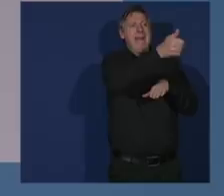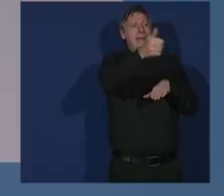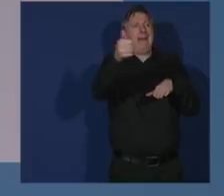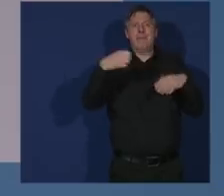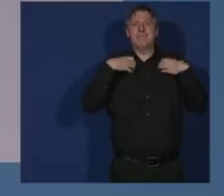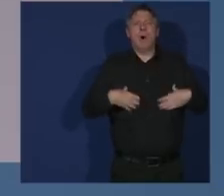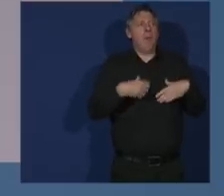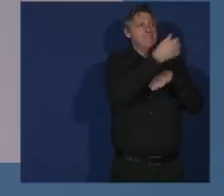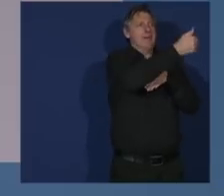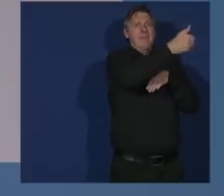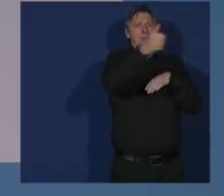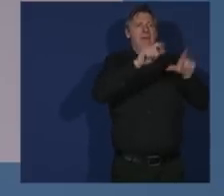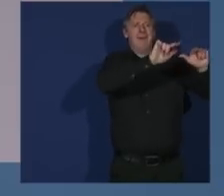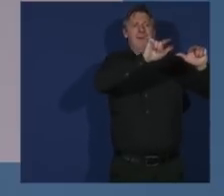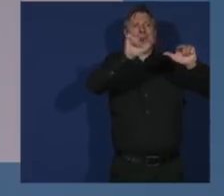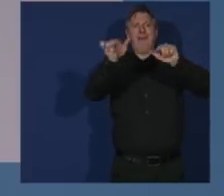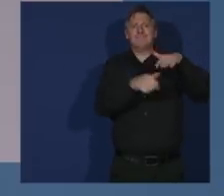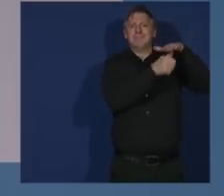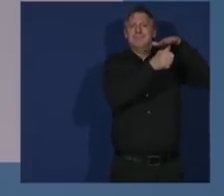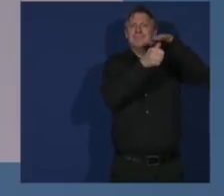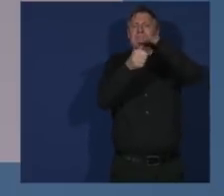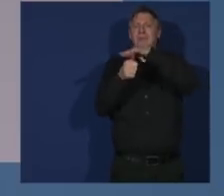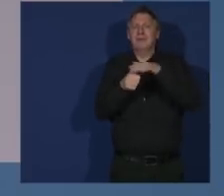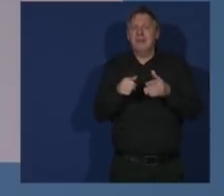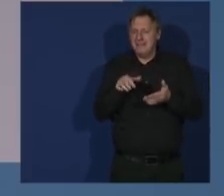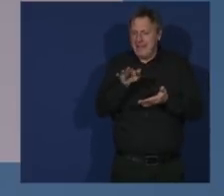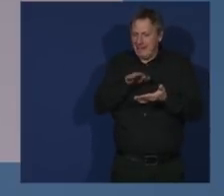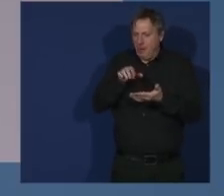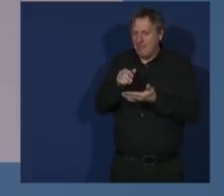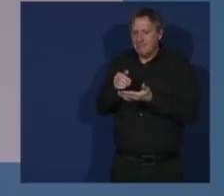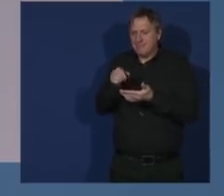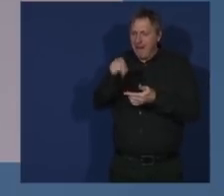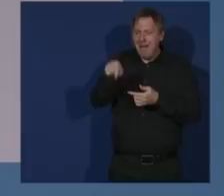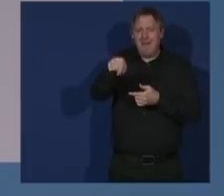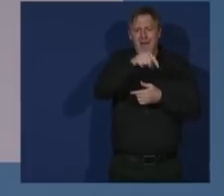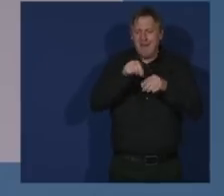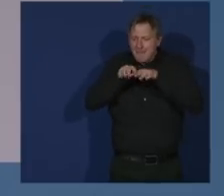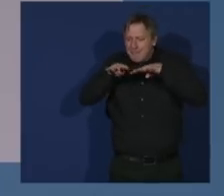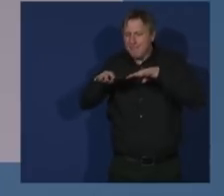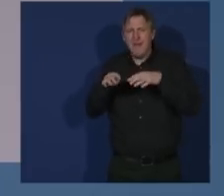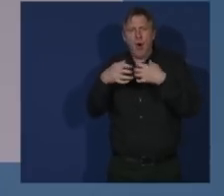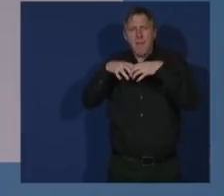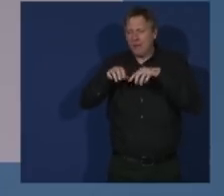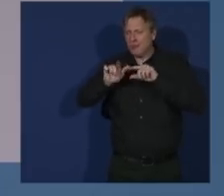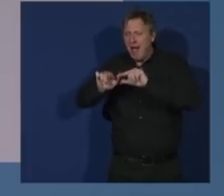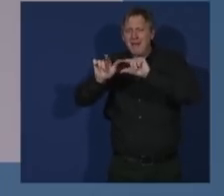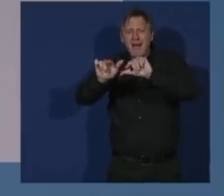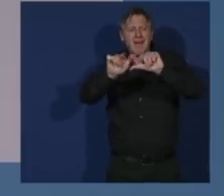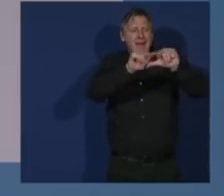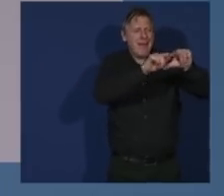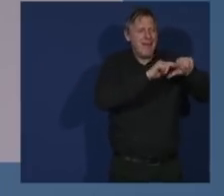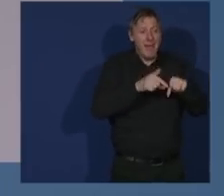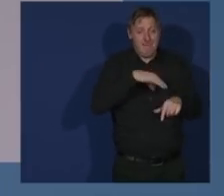réussir l'implantation dans tous les territoires que nous appelons tous de nos vœux et que nous avons parlé, dont nous avons parlé pendant cette